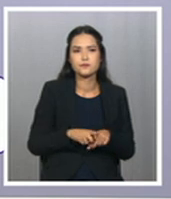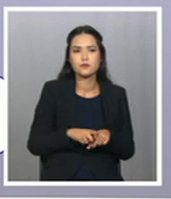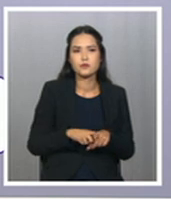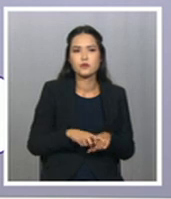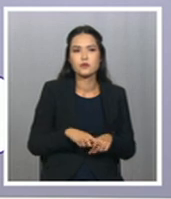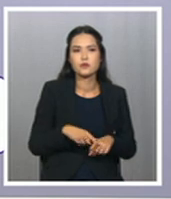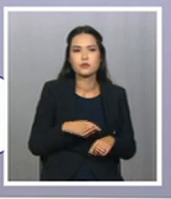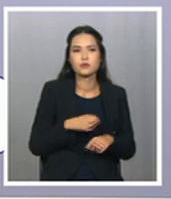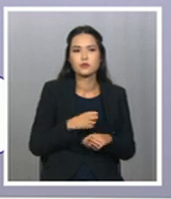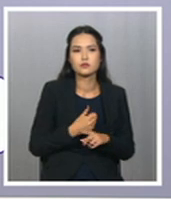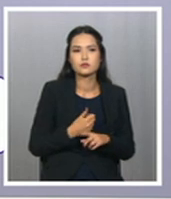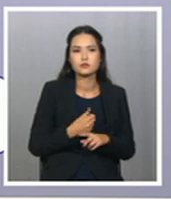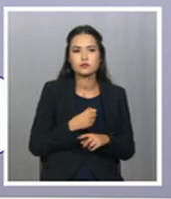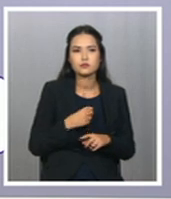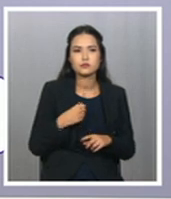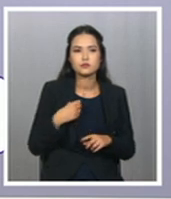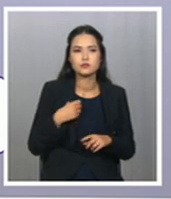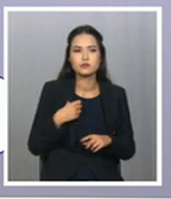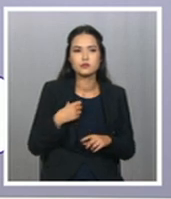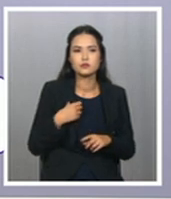әрине